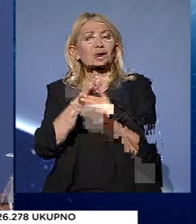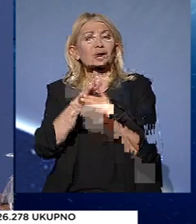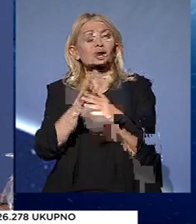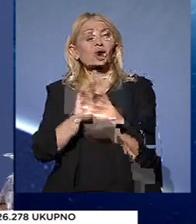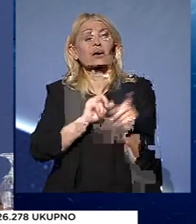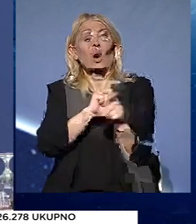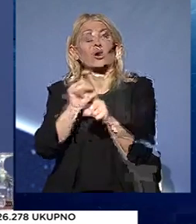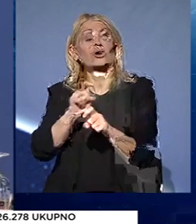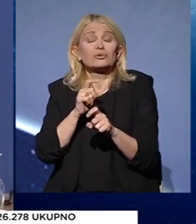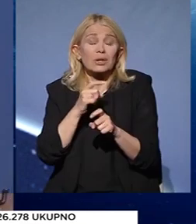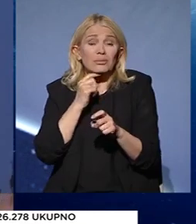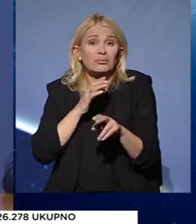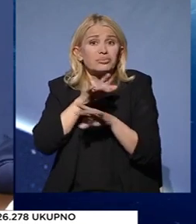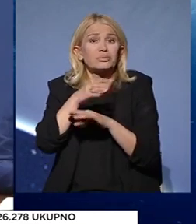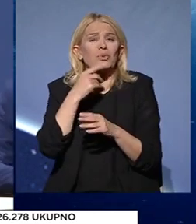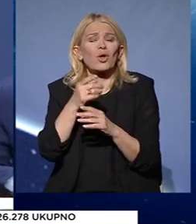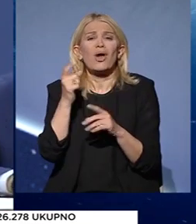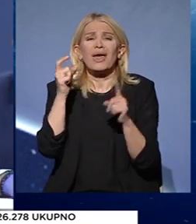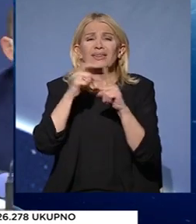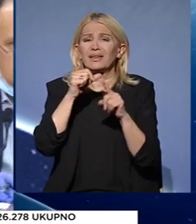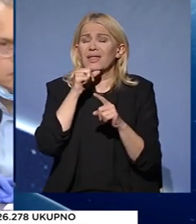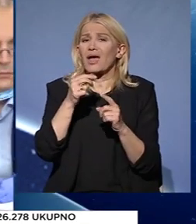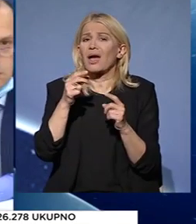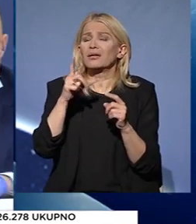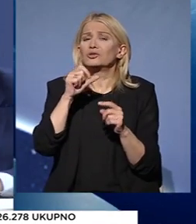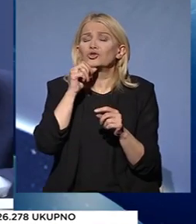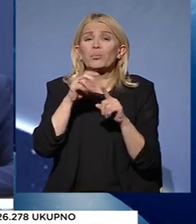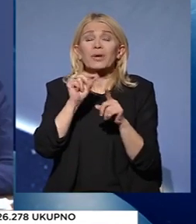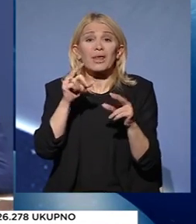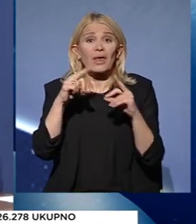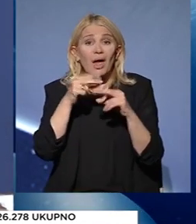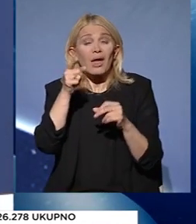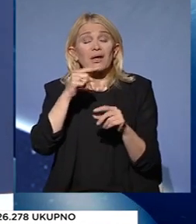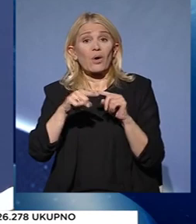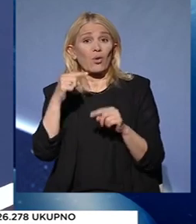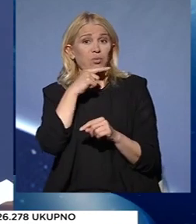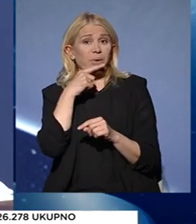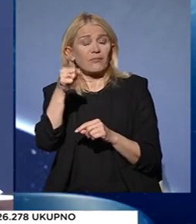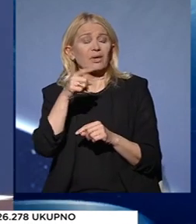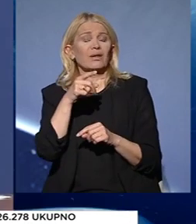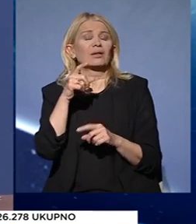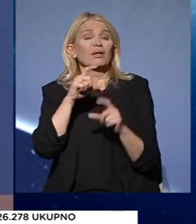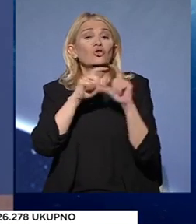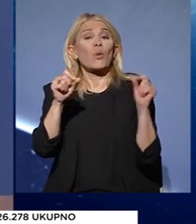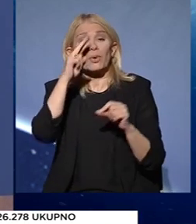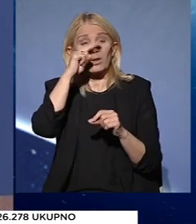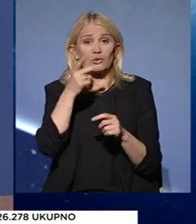zaraza poput Ćuprije i Dedinja, pošto je u slučaju Niša upravnik doma uhapšen?